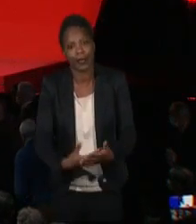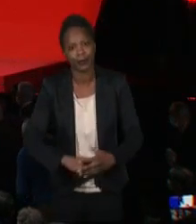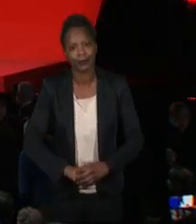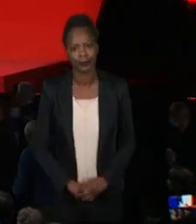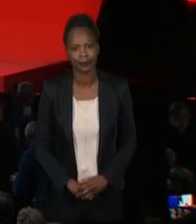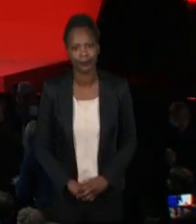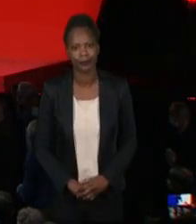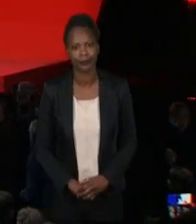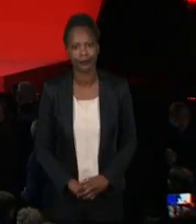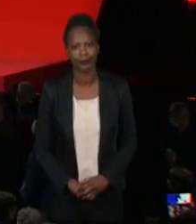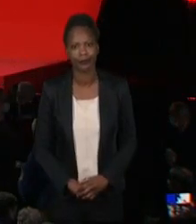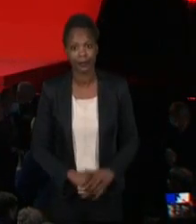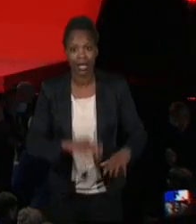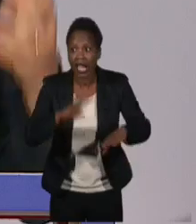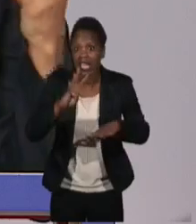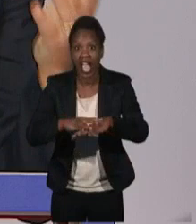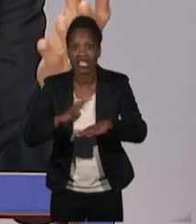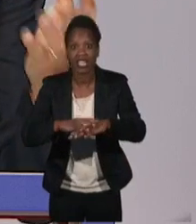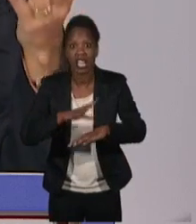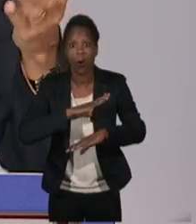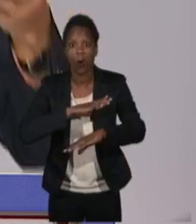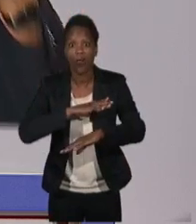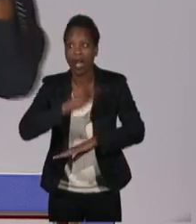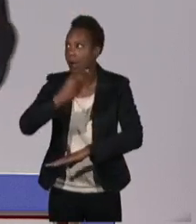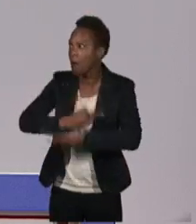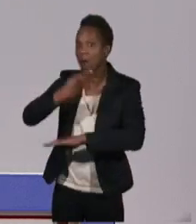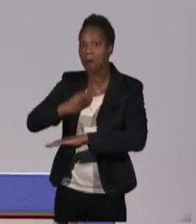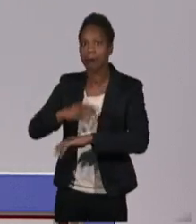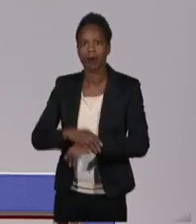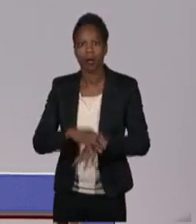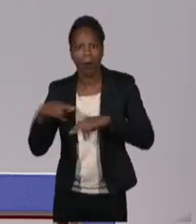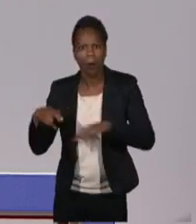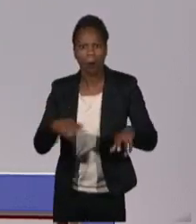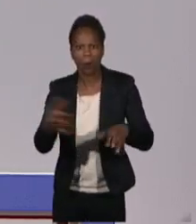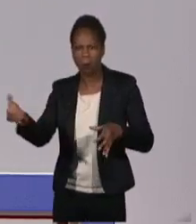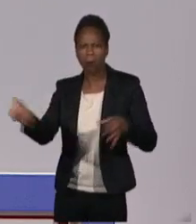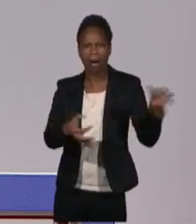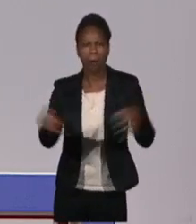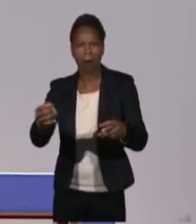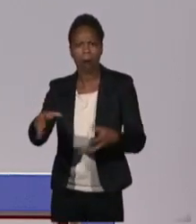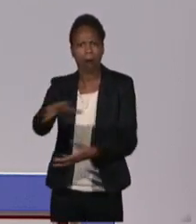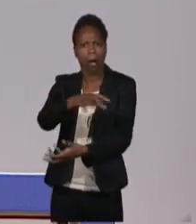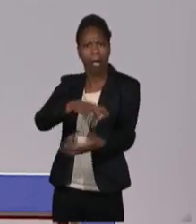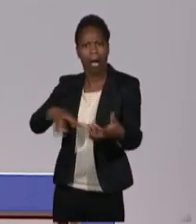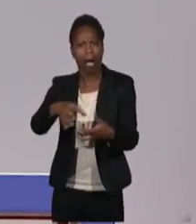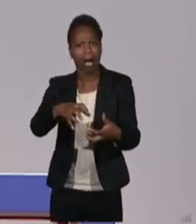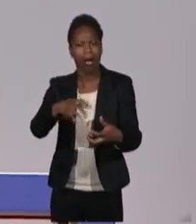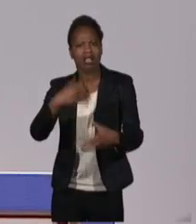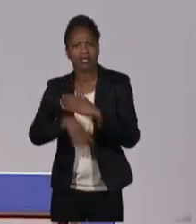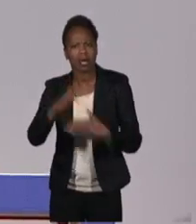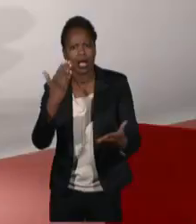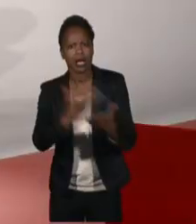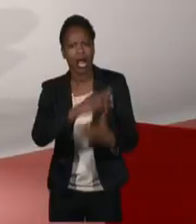sont ces checkpoints à l'entrée de certains quartiers, ces tirs de mortier dans les rues, ces enseignants frappés en pleine